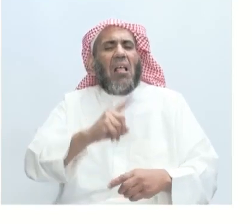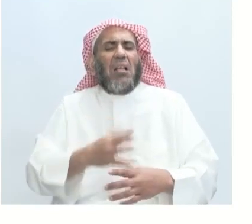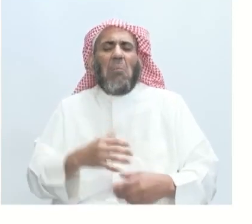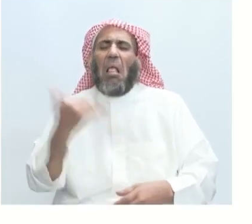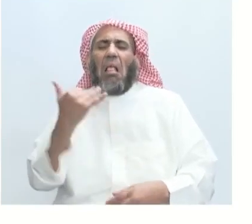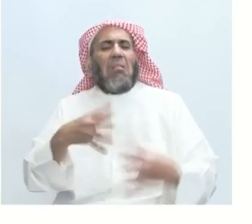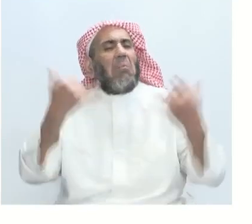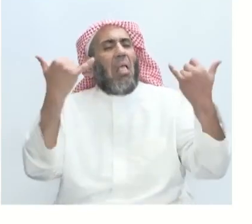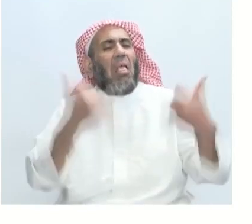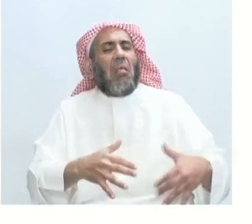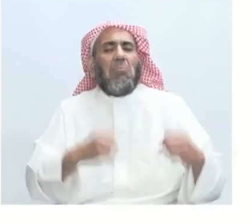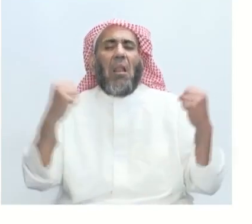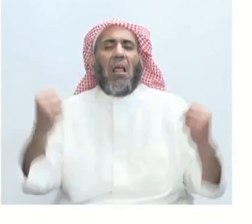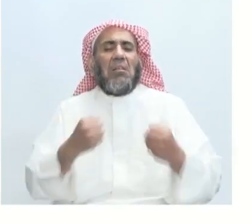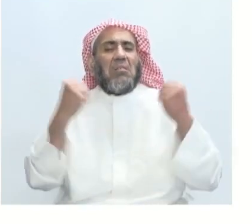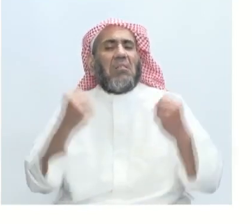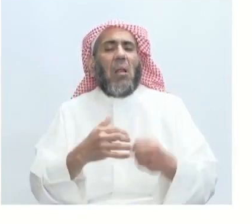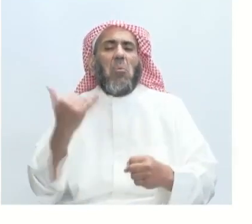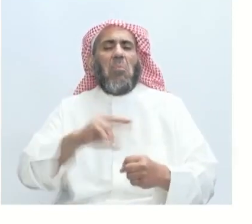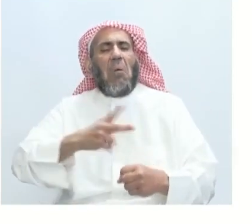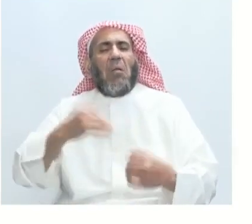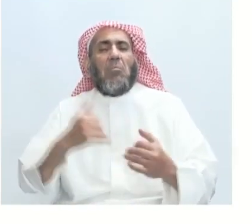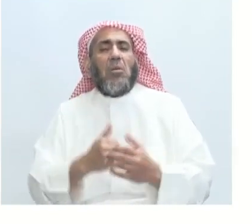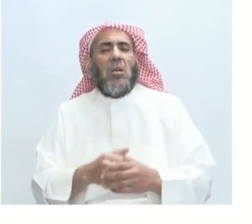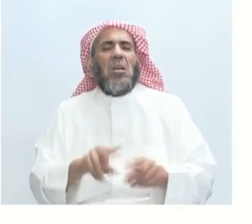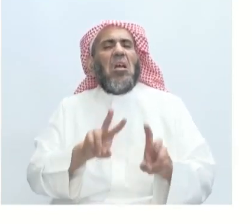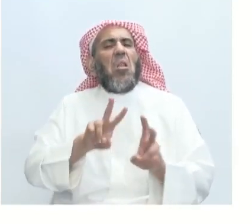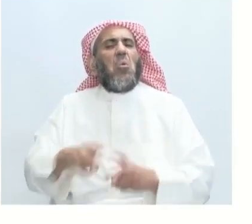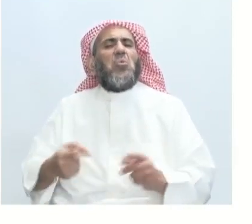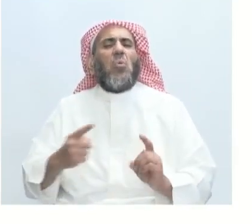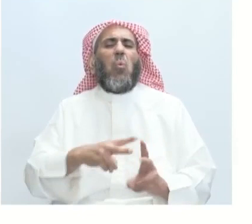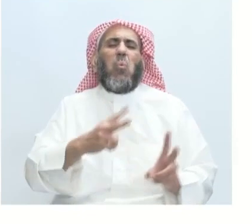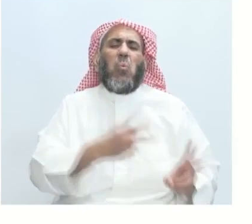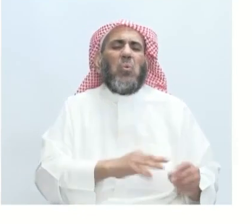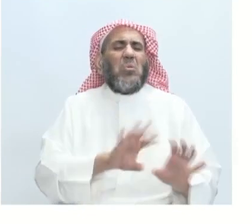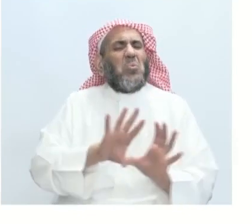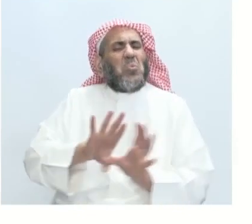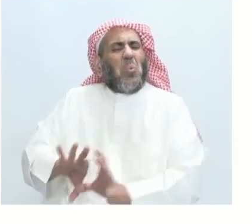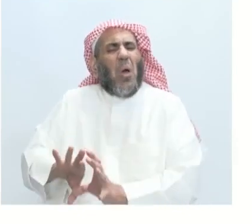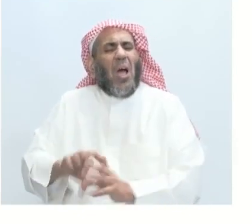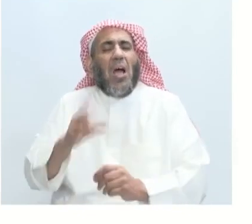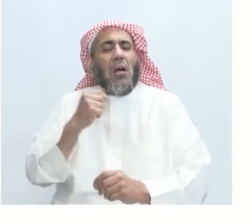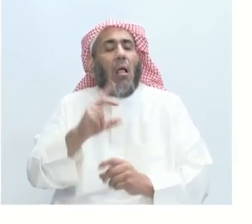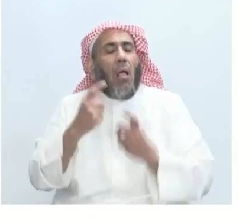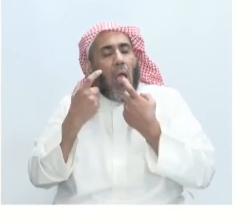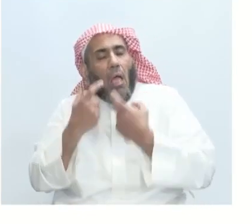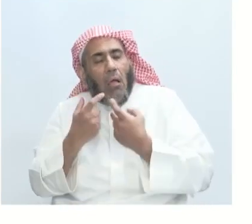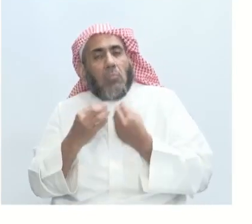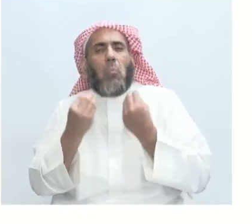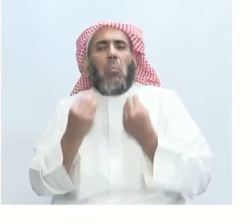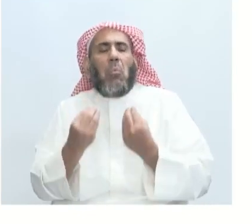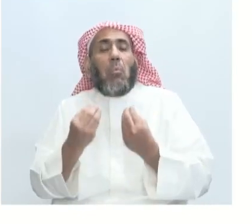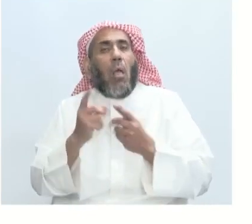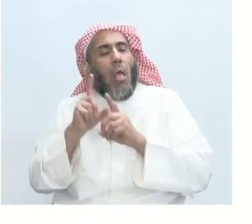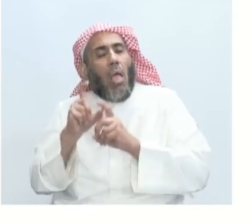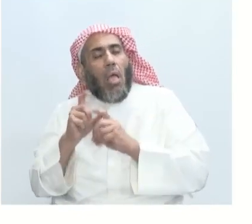الاهتمام بالانشطه المهمه وغير المهمه العزله الانطواء قله النوم قله